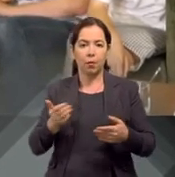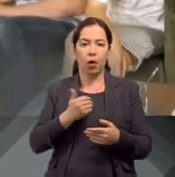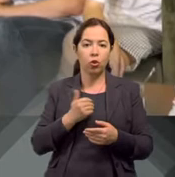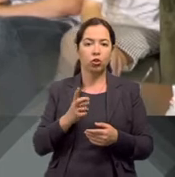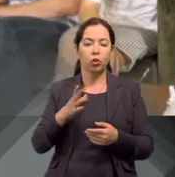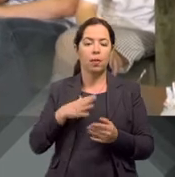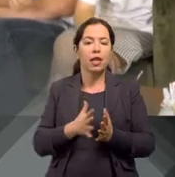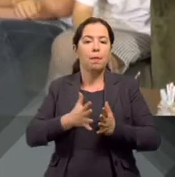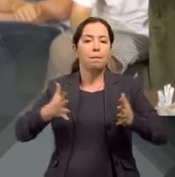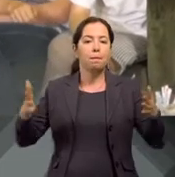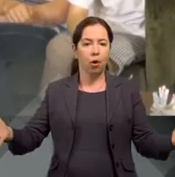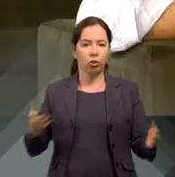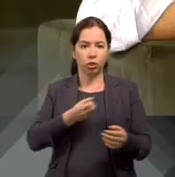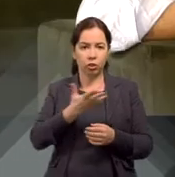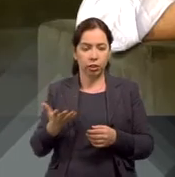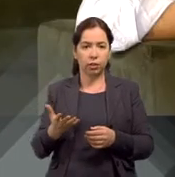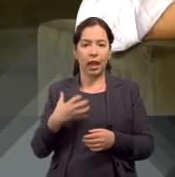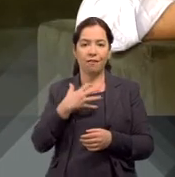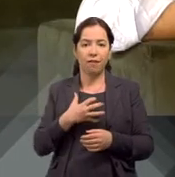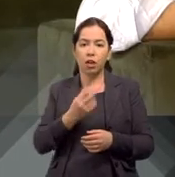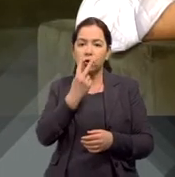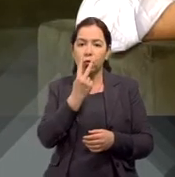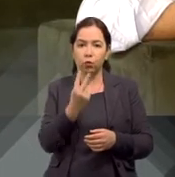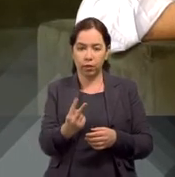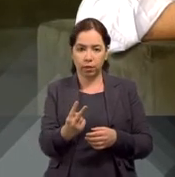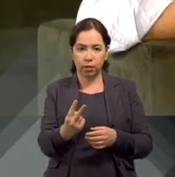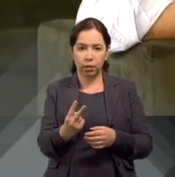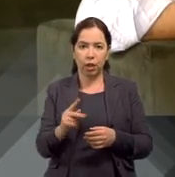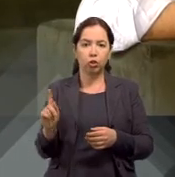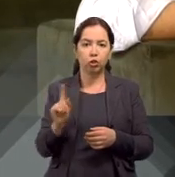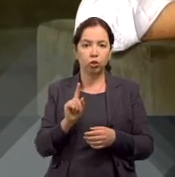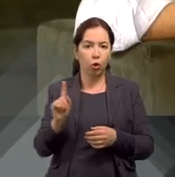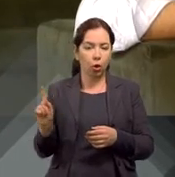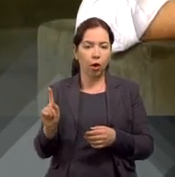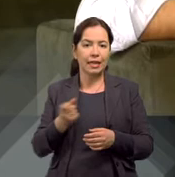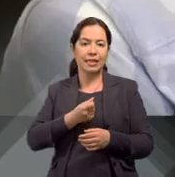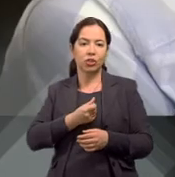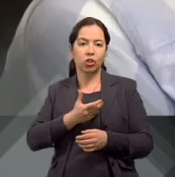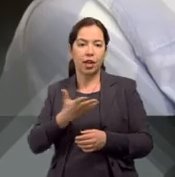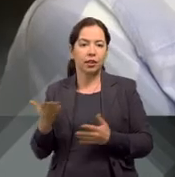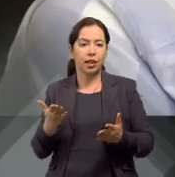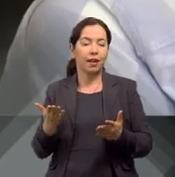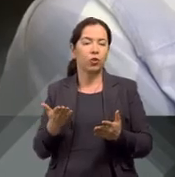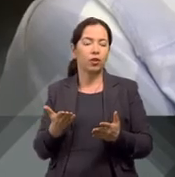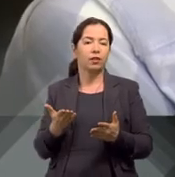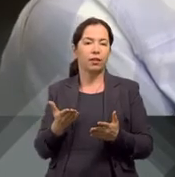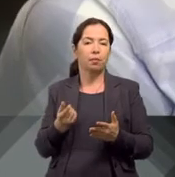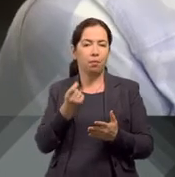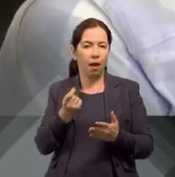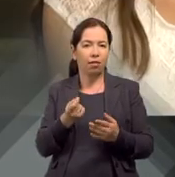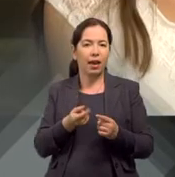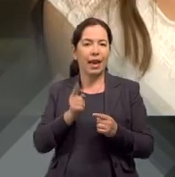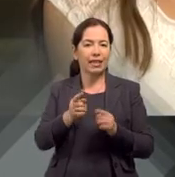бескорыстия. Но очень важно увидеть, что щедрости, которой так мало,